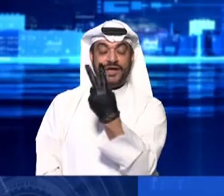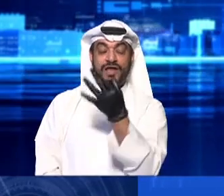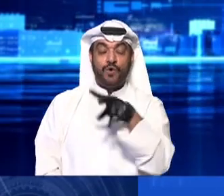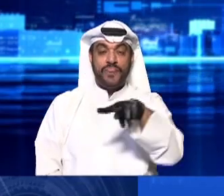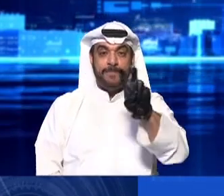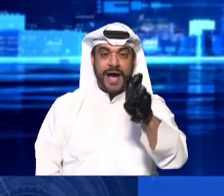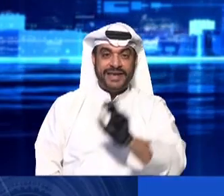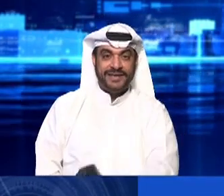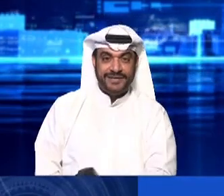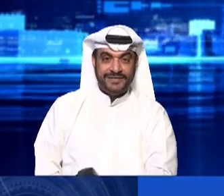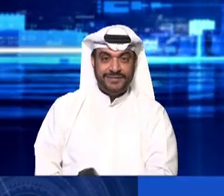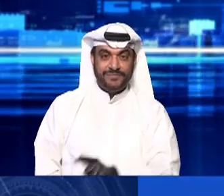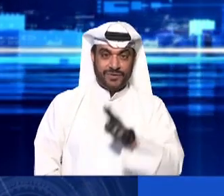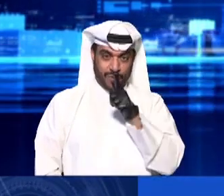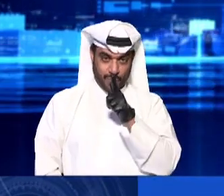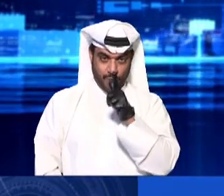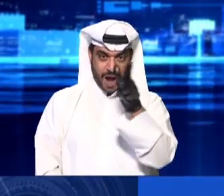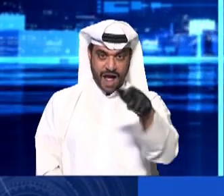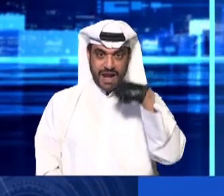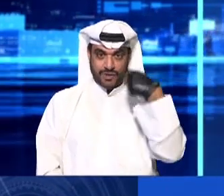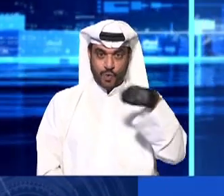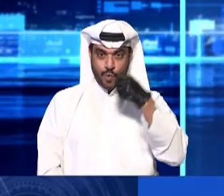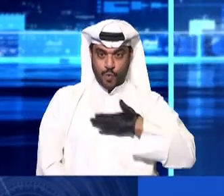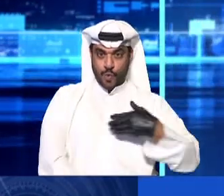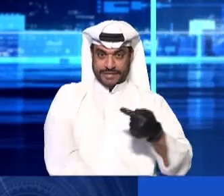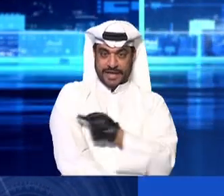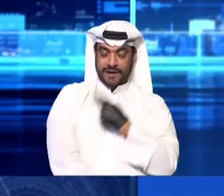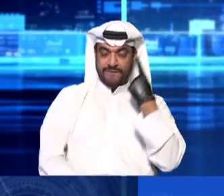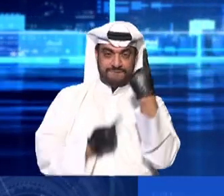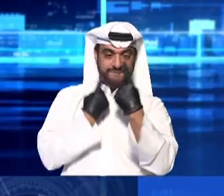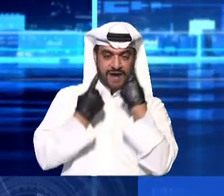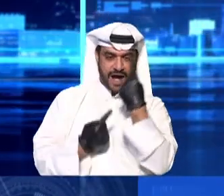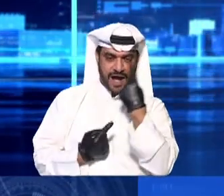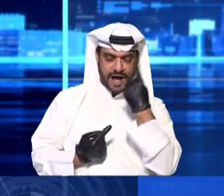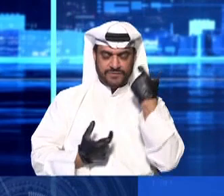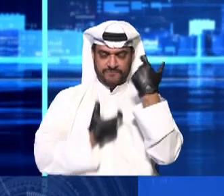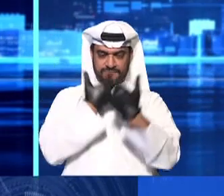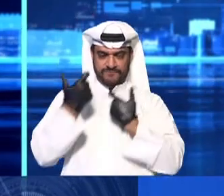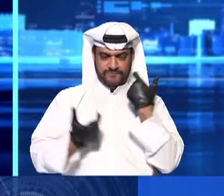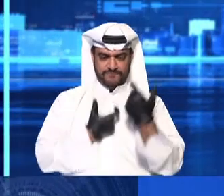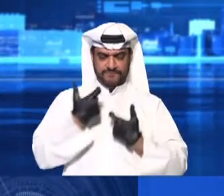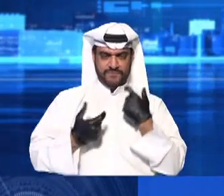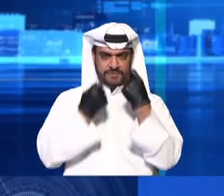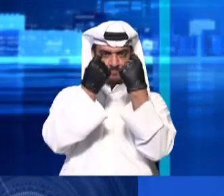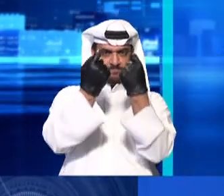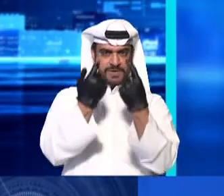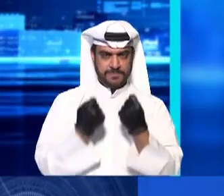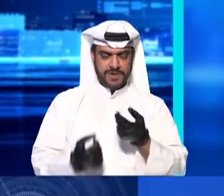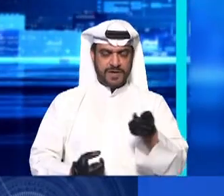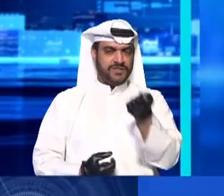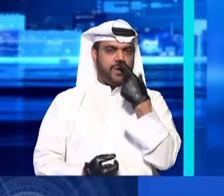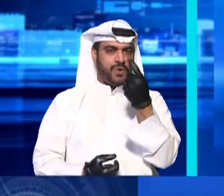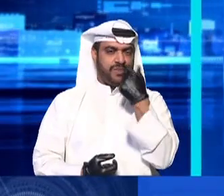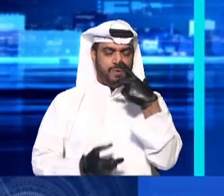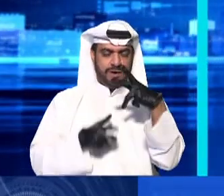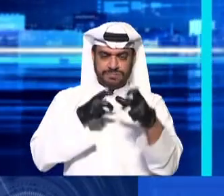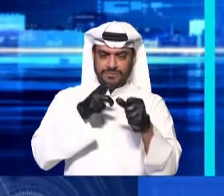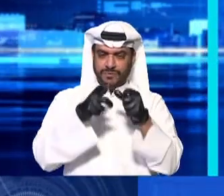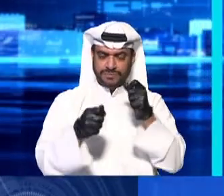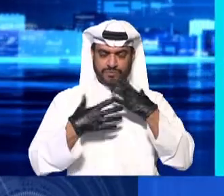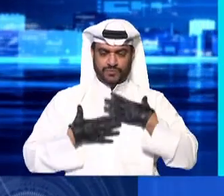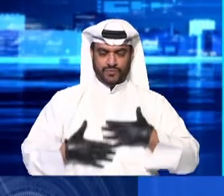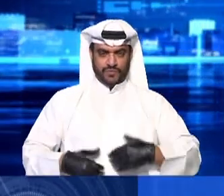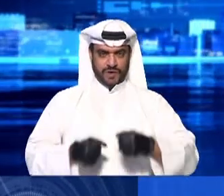19,282 حالة. وقالت الوزارة أن التحاليل والفحوص المخبرية والإشعاعية أثبتت شفاء تلك الحالات من